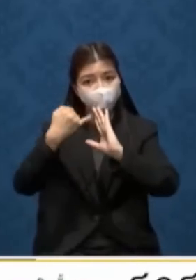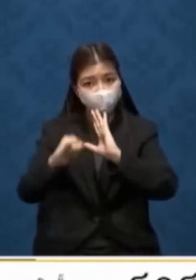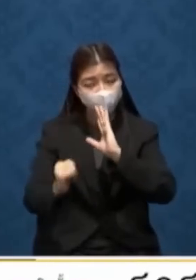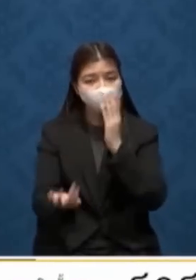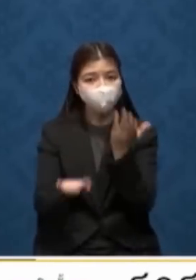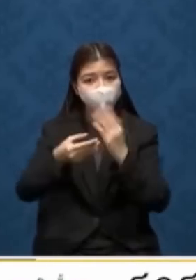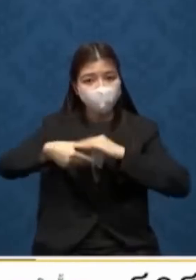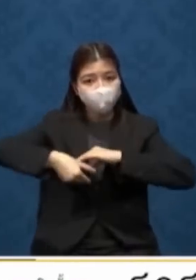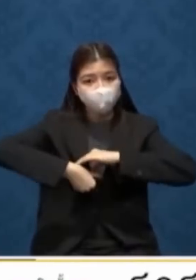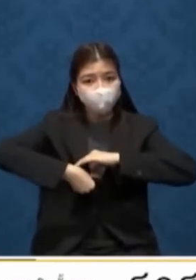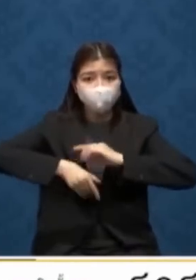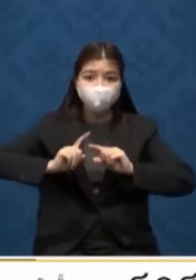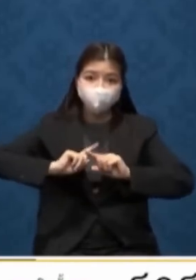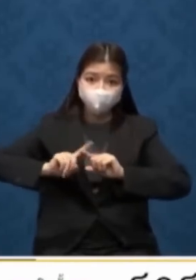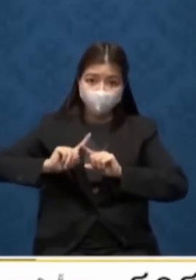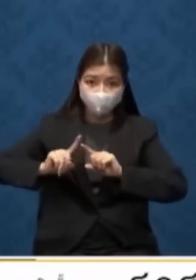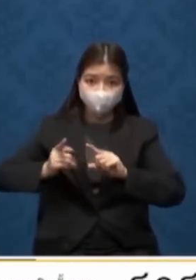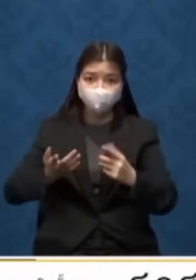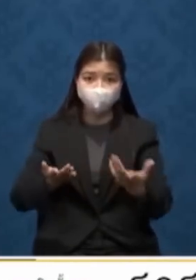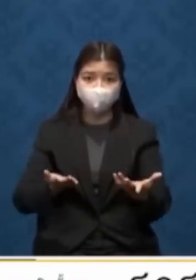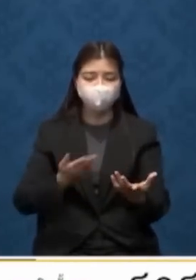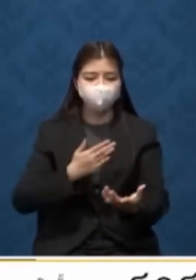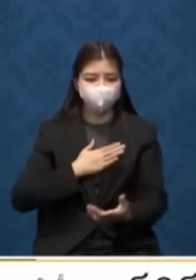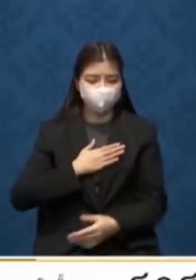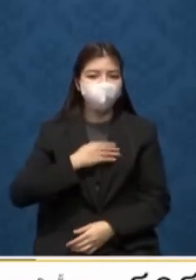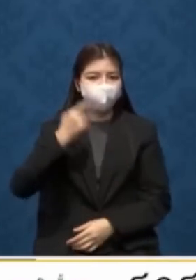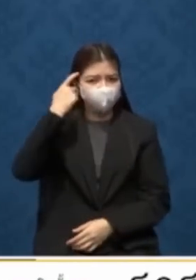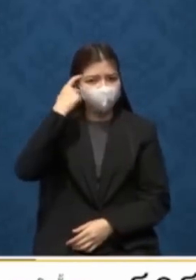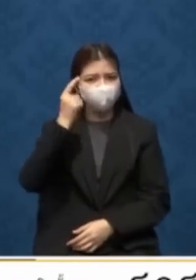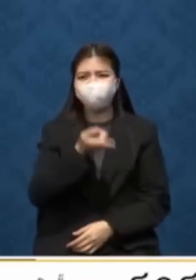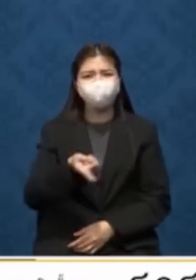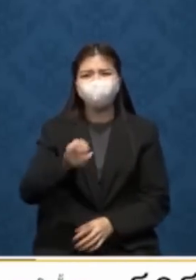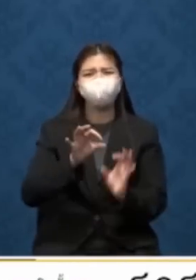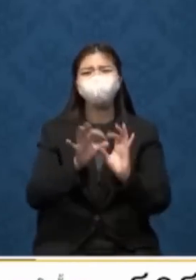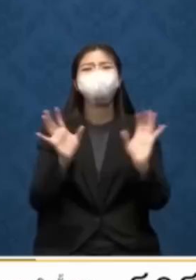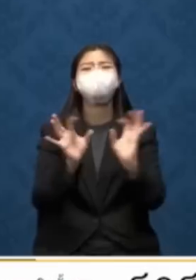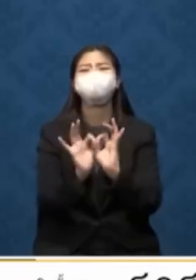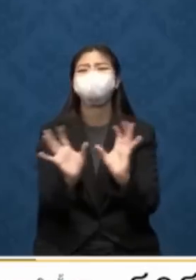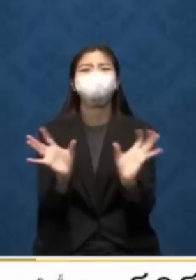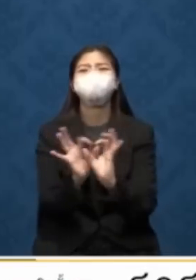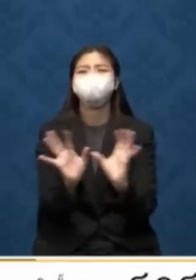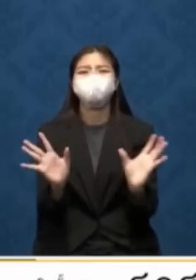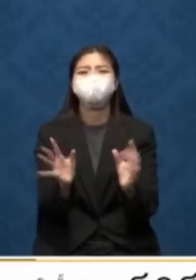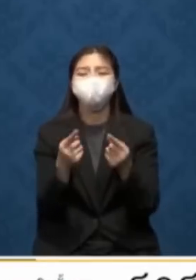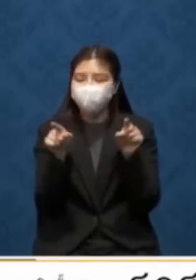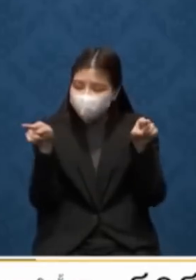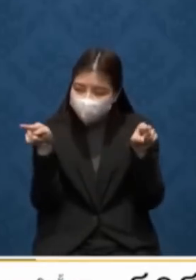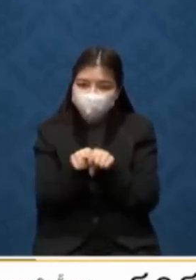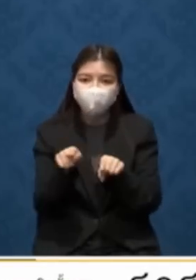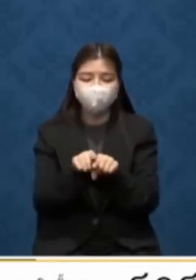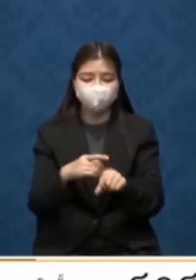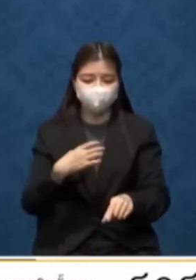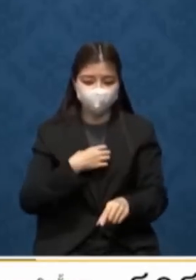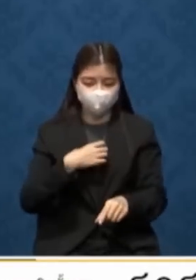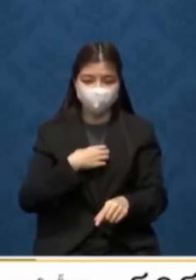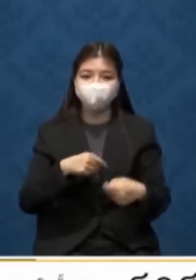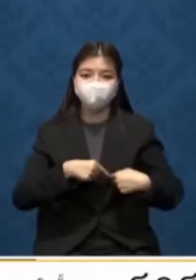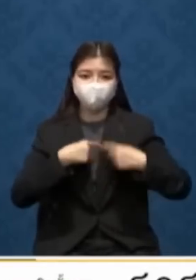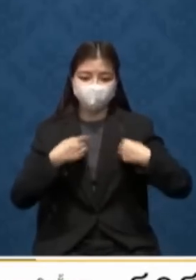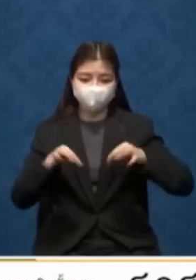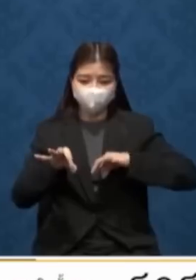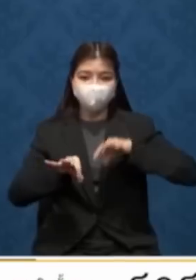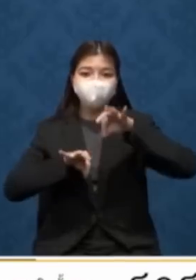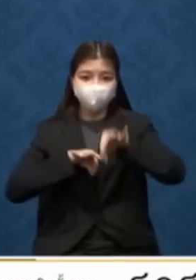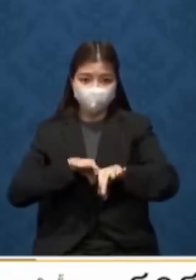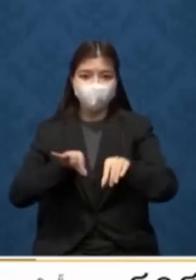สินบนใต้โต๊ะอะไรต่างๆเหล่านี้ผมก็เชื่อว่าท่านไม่ได้เกี่ยวข้องหรอกครับเพราะฉะนั้นเป็นตรรกะเดียวกันเพราะฉะนั้นท่านอย่ามาพูดจ